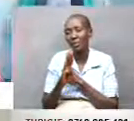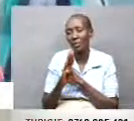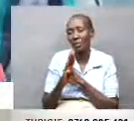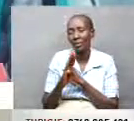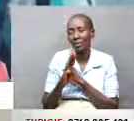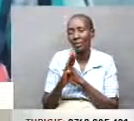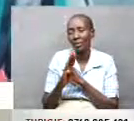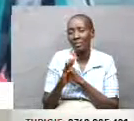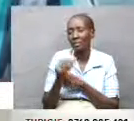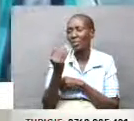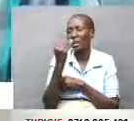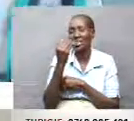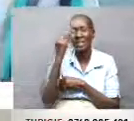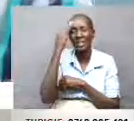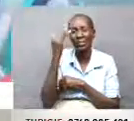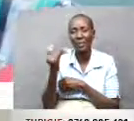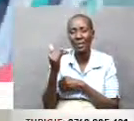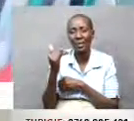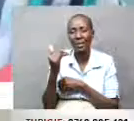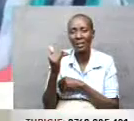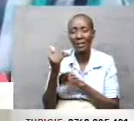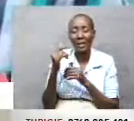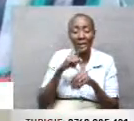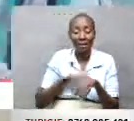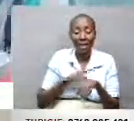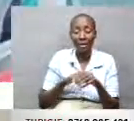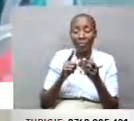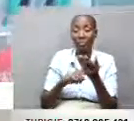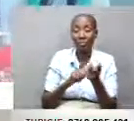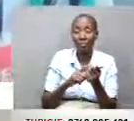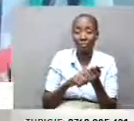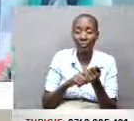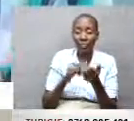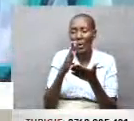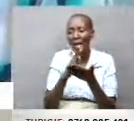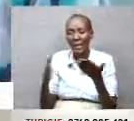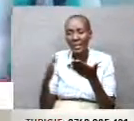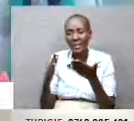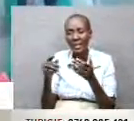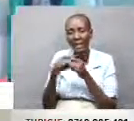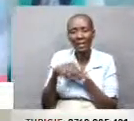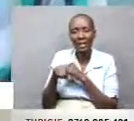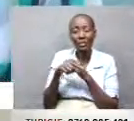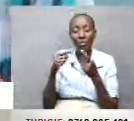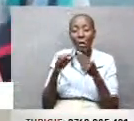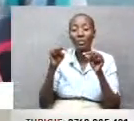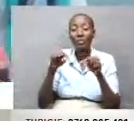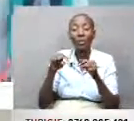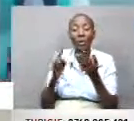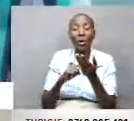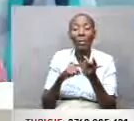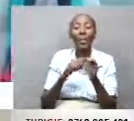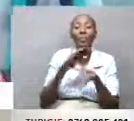Tumekuwa tukijiuliza ni kwa nini? Kumbe walifanya hesabu na wakakata hesabu yetu. Lakini leo wamehesabu